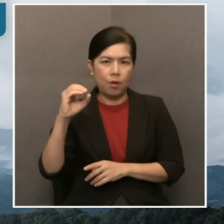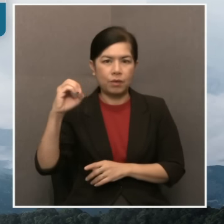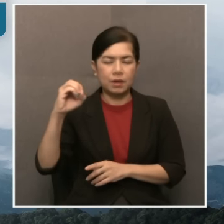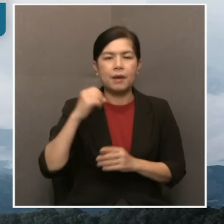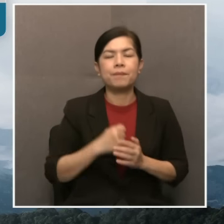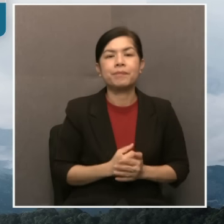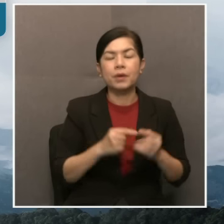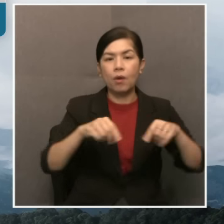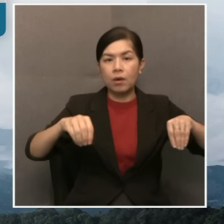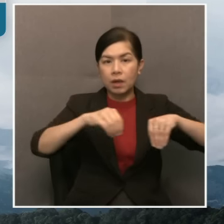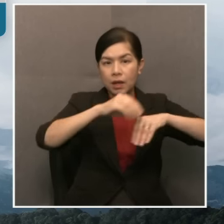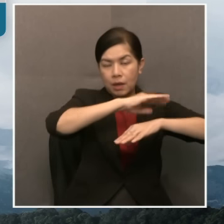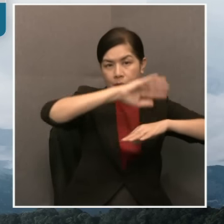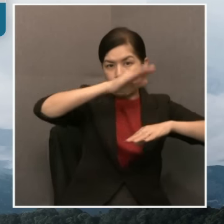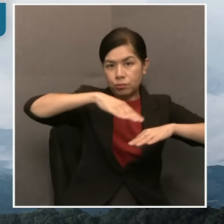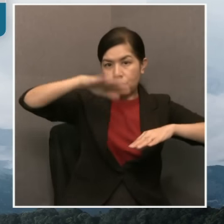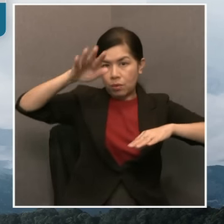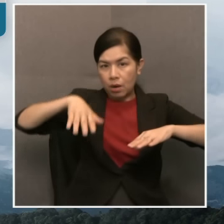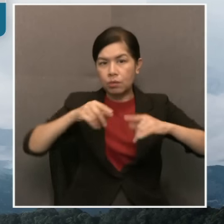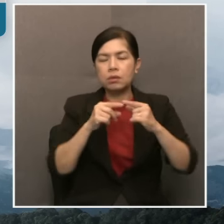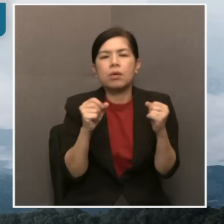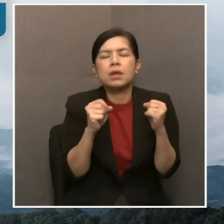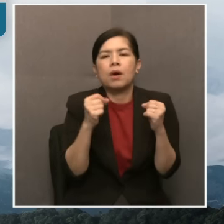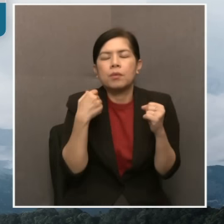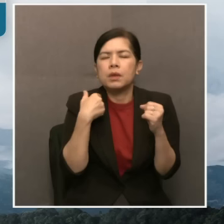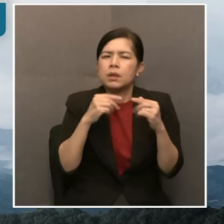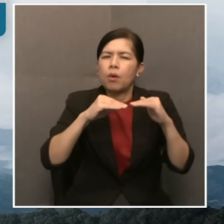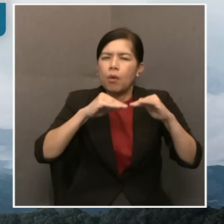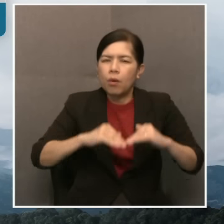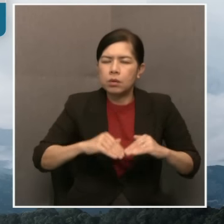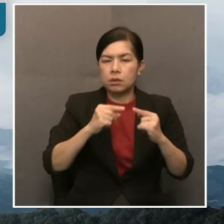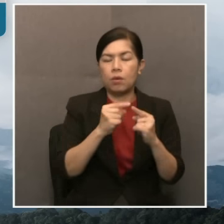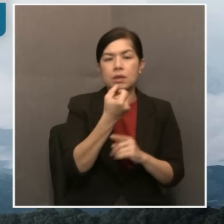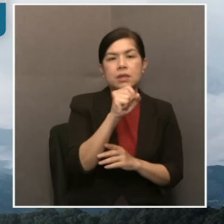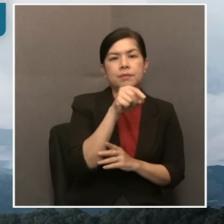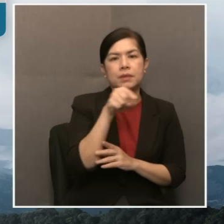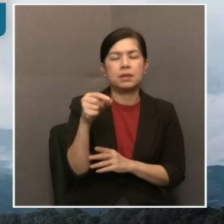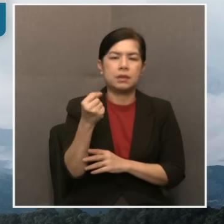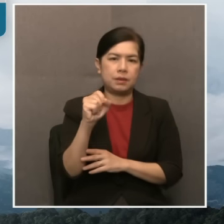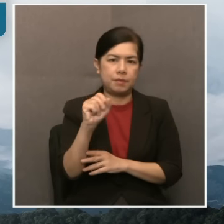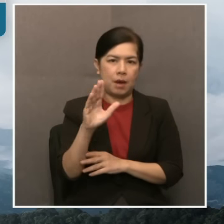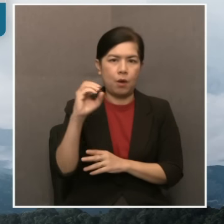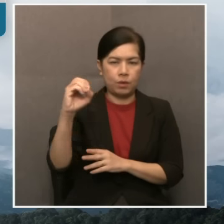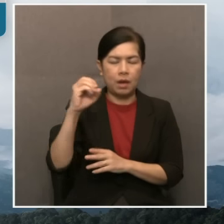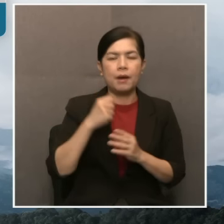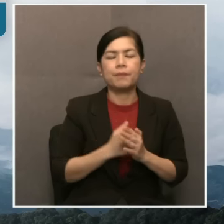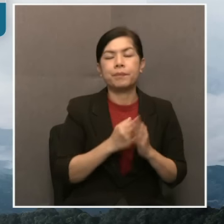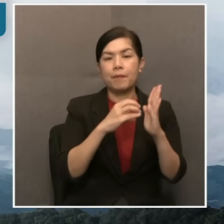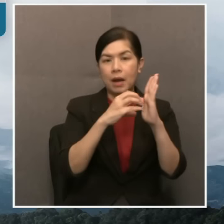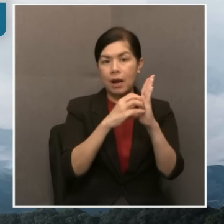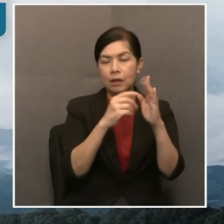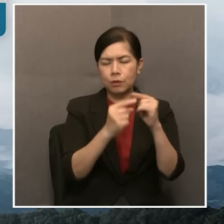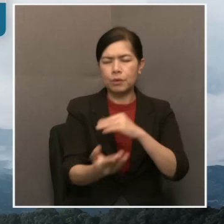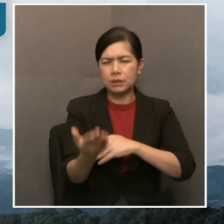บริเวณยอดภูอากาศหนาวอุณหภูมิต่ำสุด 10-15 องศาเซลเซียสภาคกลางอากาศเย็นในตอนเช้